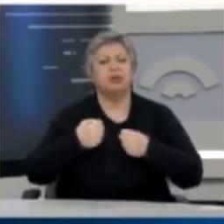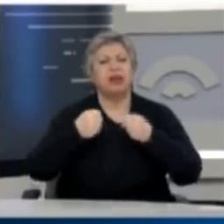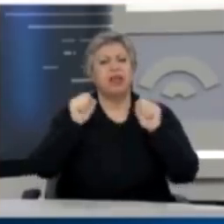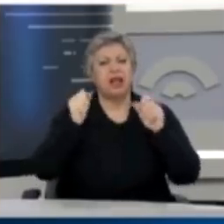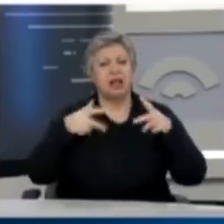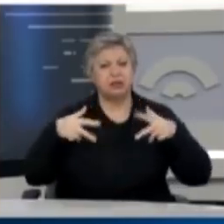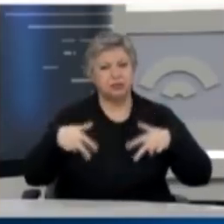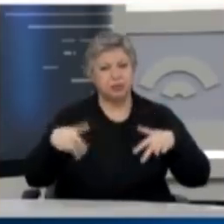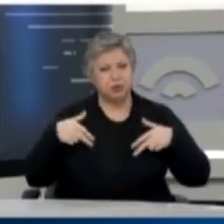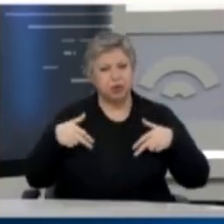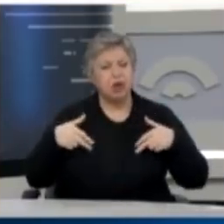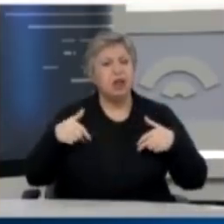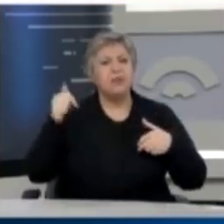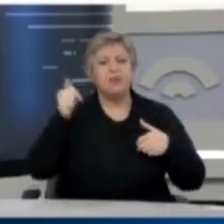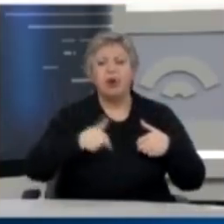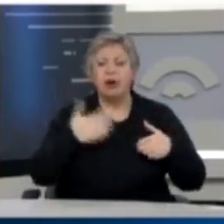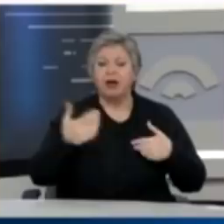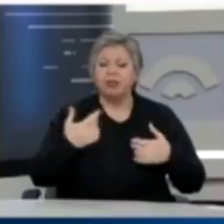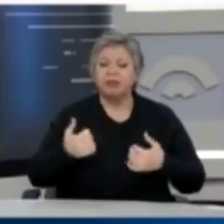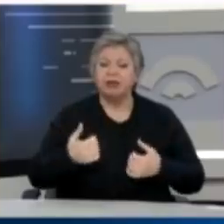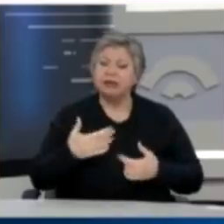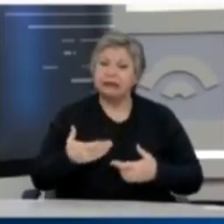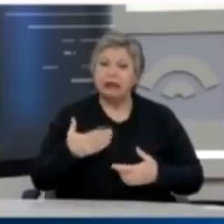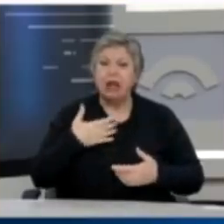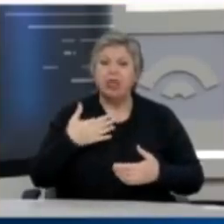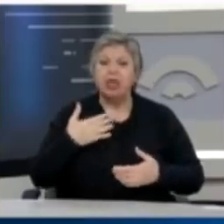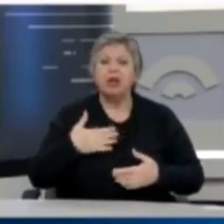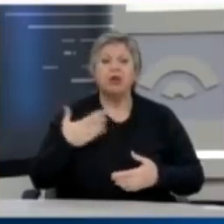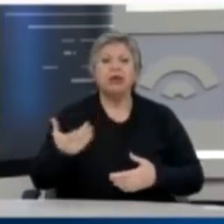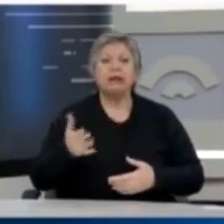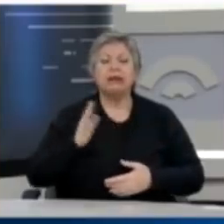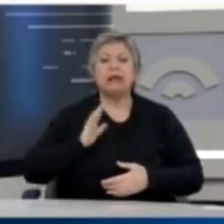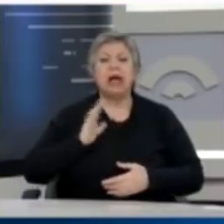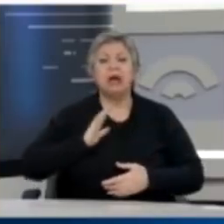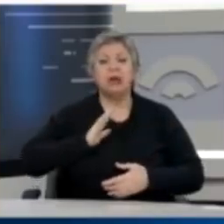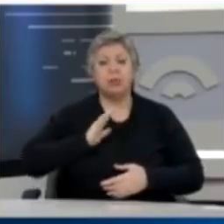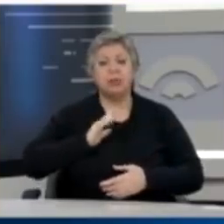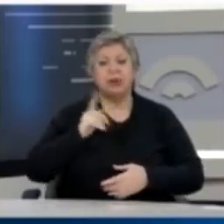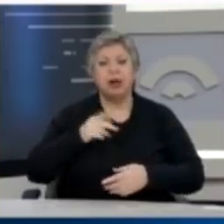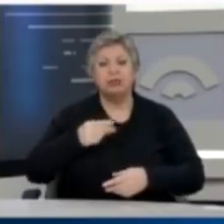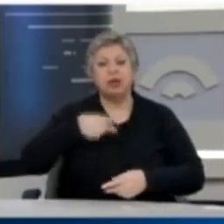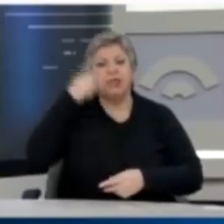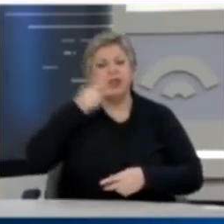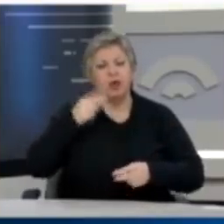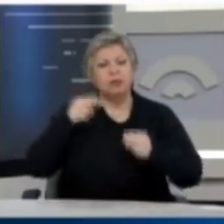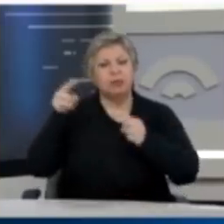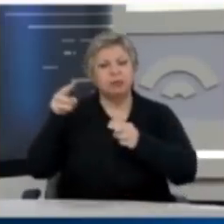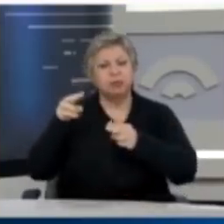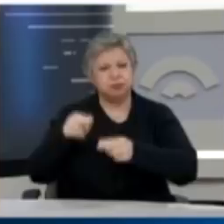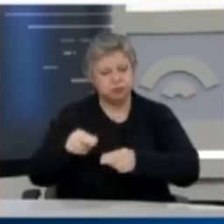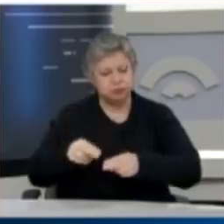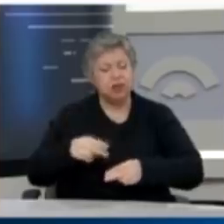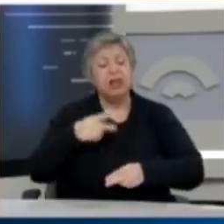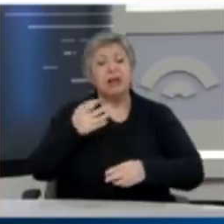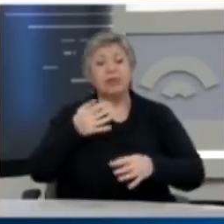για το πέρασμα των αντιλαϊκών πολιτικών, σταθερή μας θέση είναι η συνταγματική κατοχήρωση, η υποχρέωση